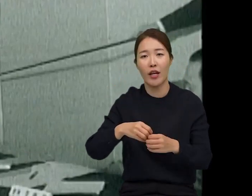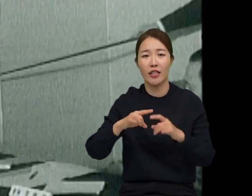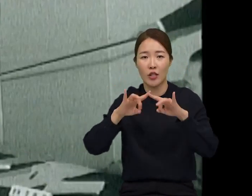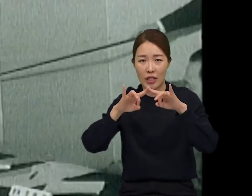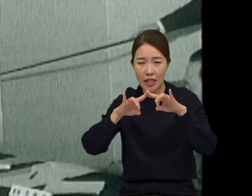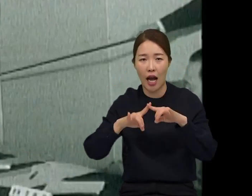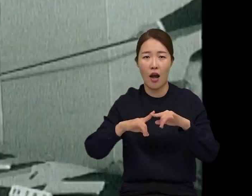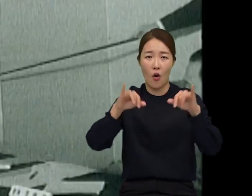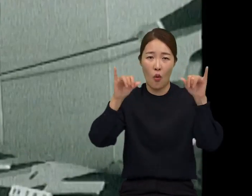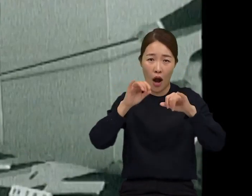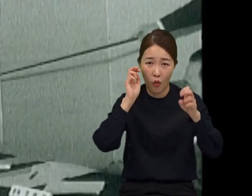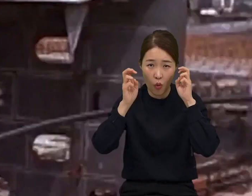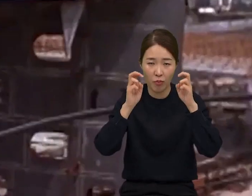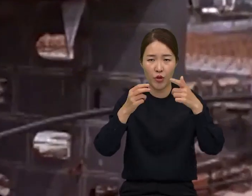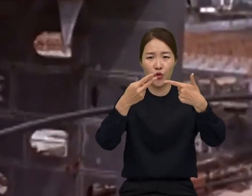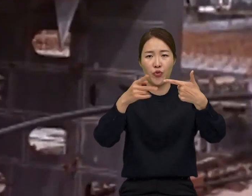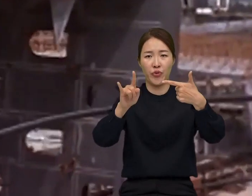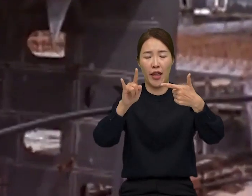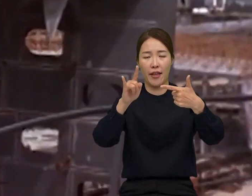6대 전략 업종이었다.